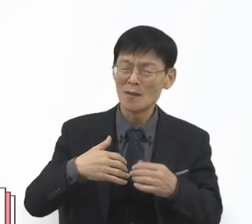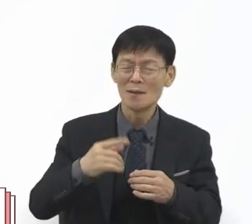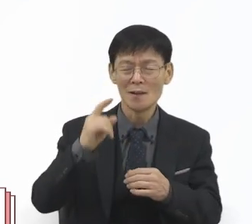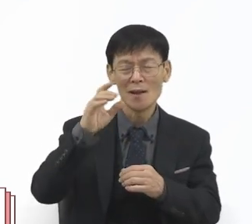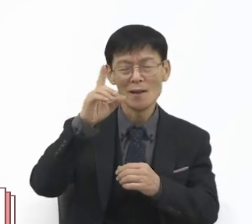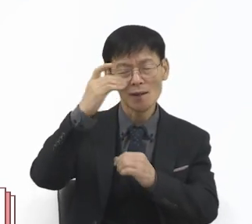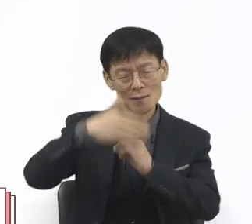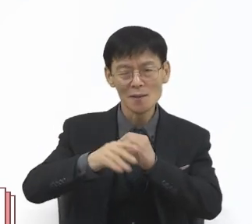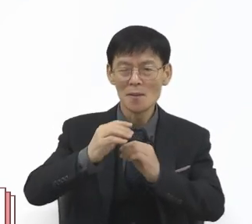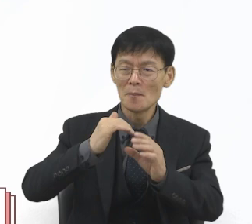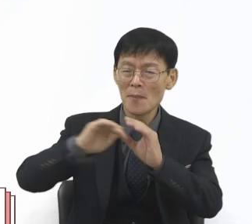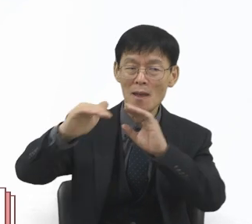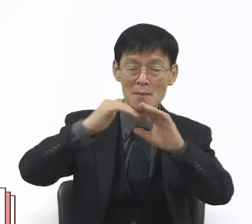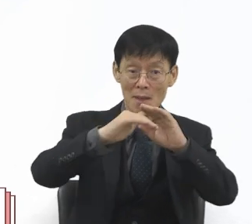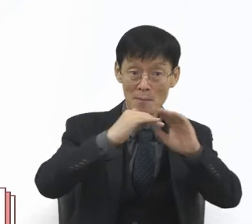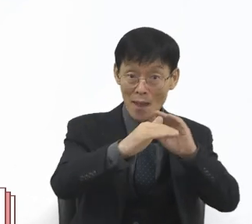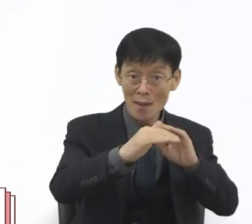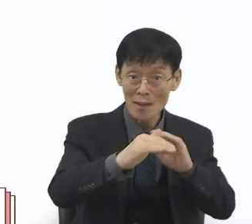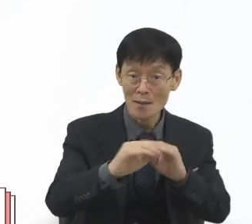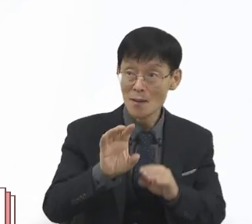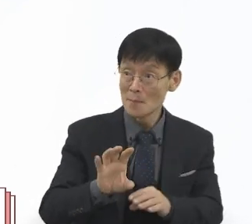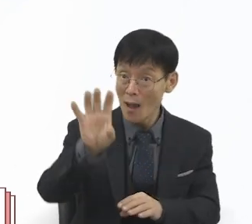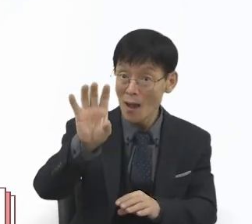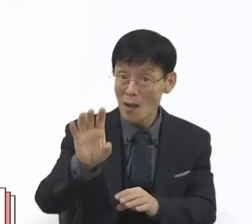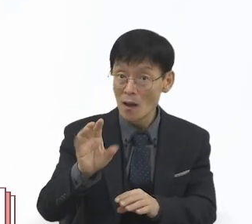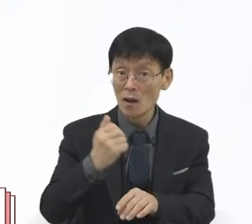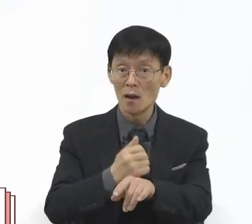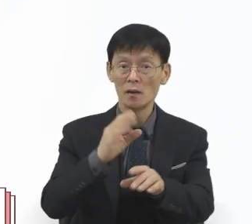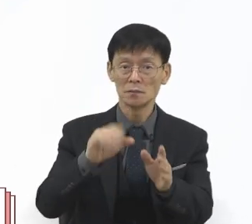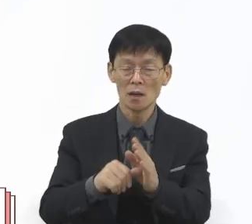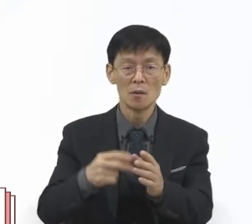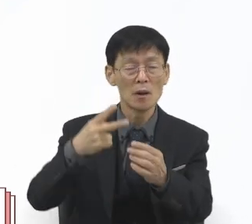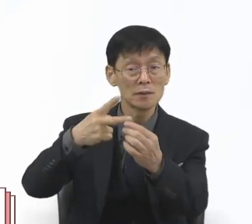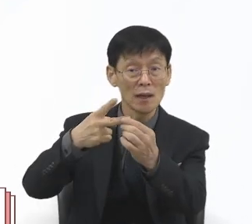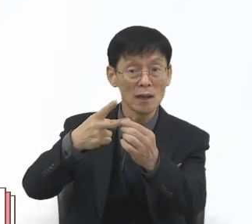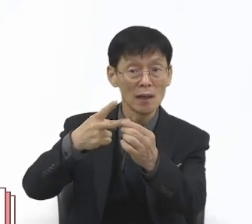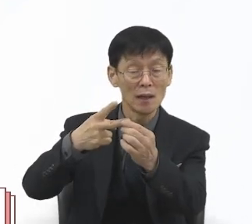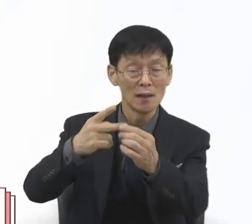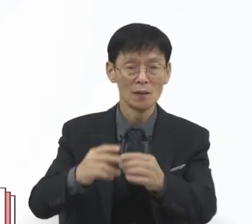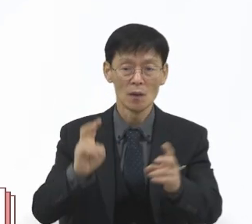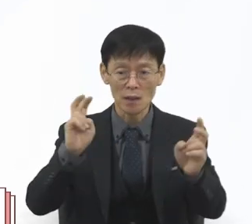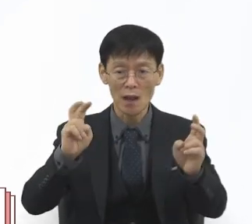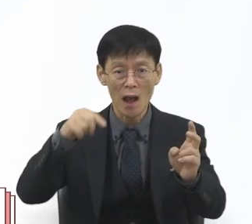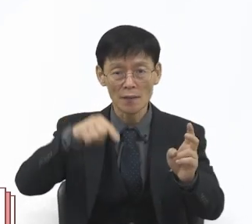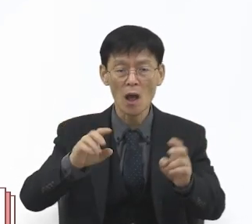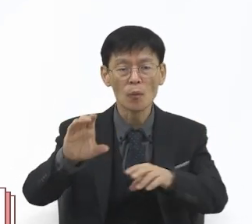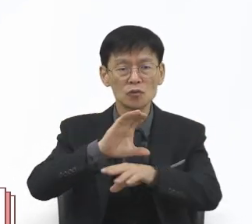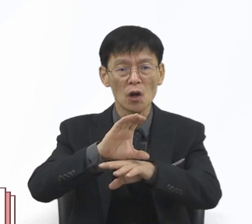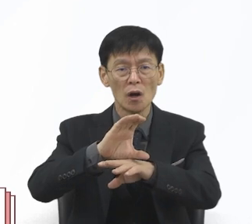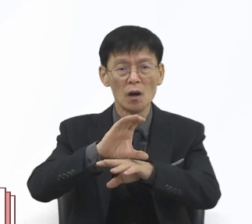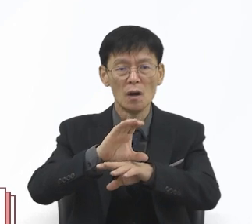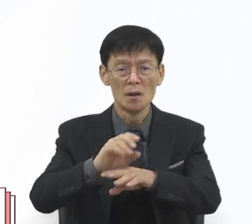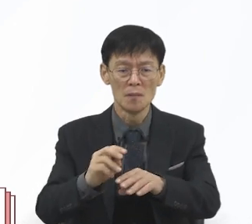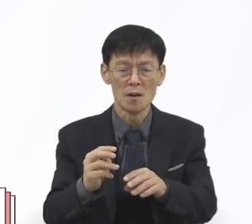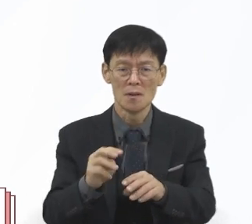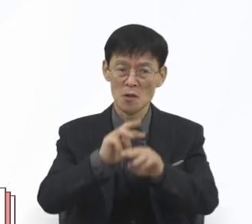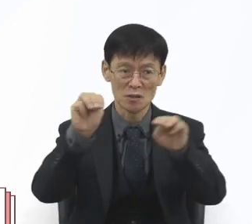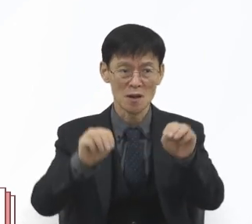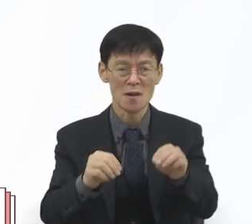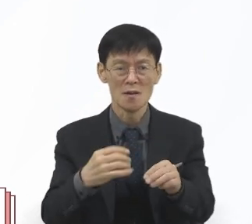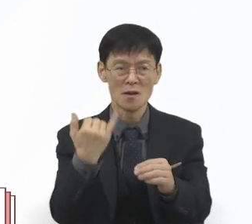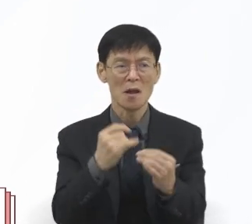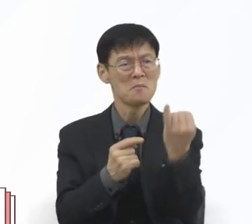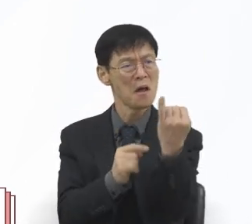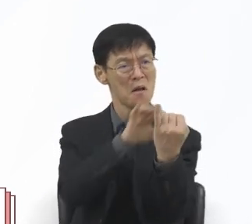음란한 사진을 메일로 보낸다거나 게시하는 행동, 두 번째 사례처럼 회사 컴퓨터에 음란한 배경